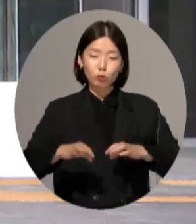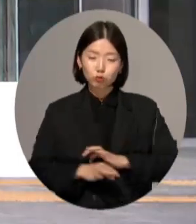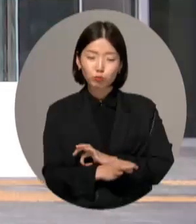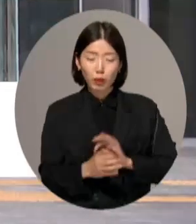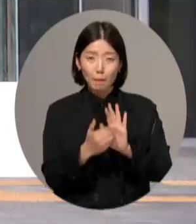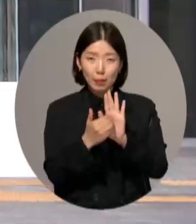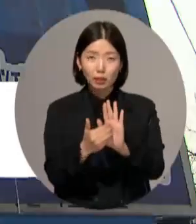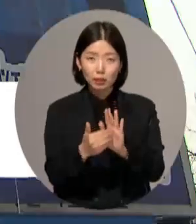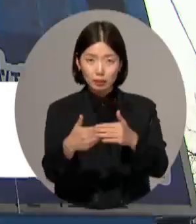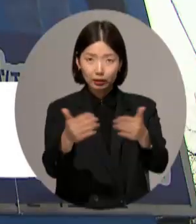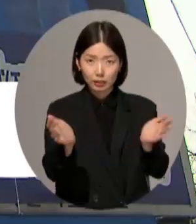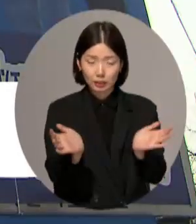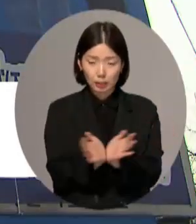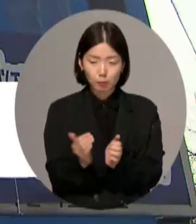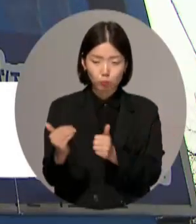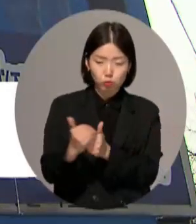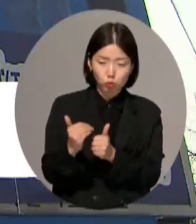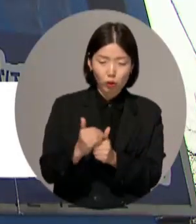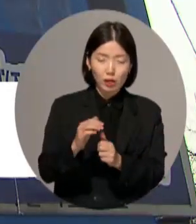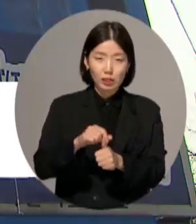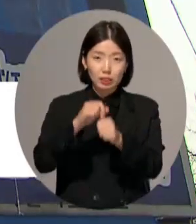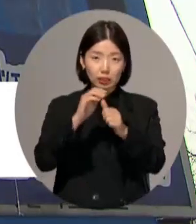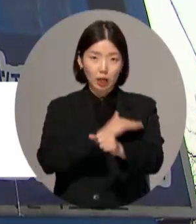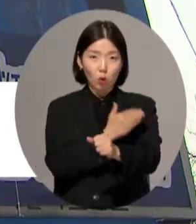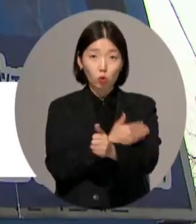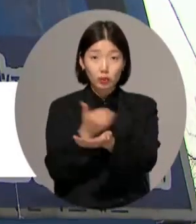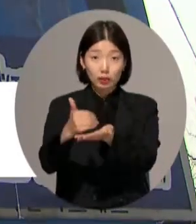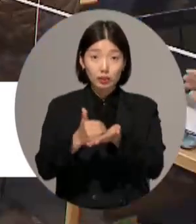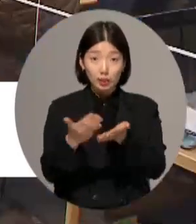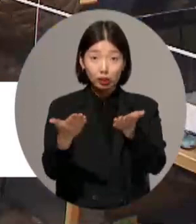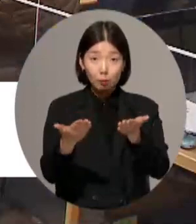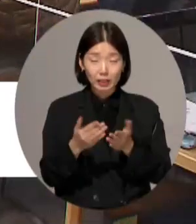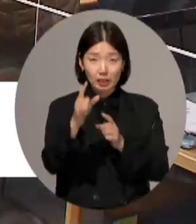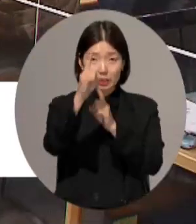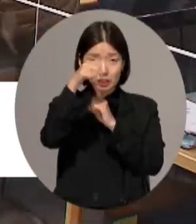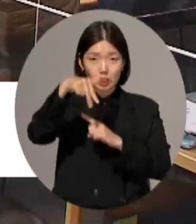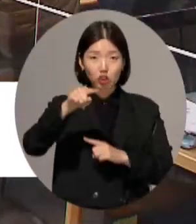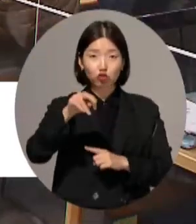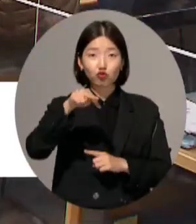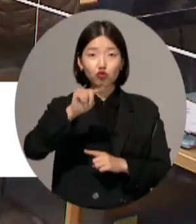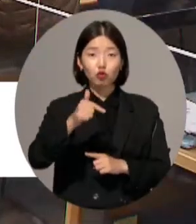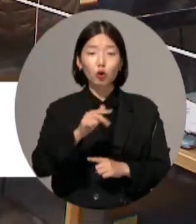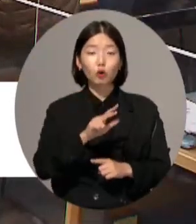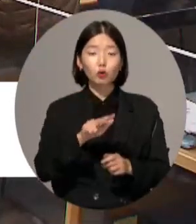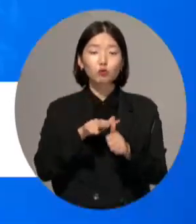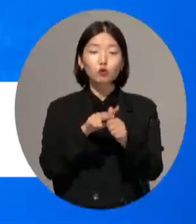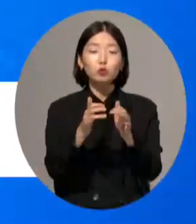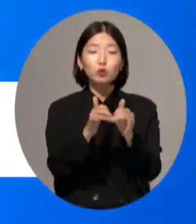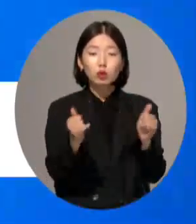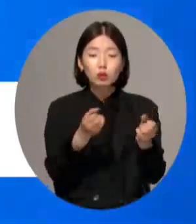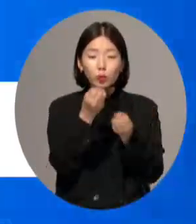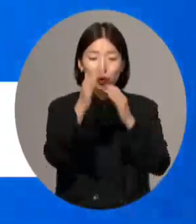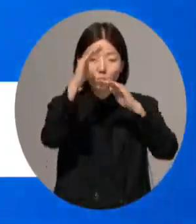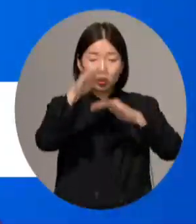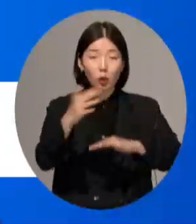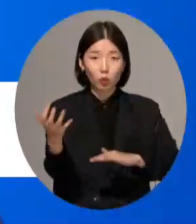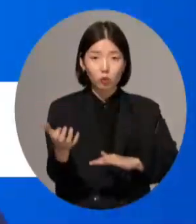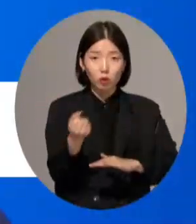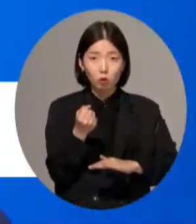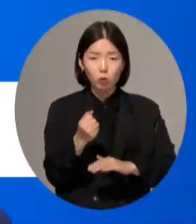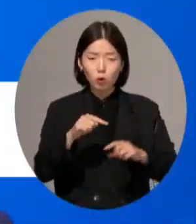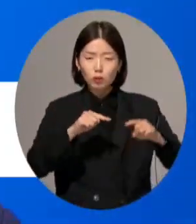범죄 수사대 는 브로커 로 부터 인사권 등의 제안을 받았다는 이중 선전 예비 후보의 폭로 기자회견 내용을 토대로